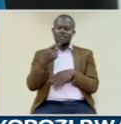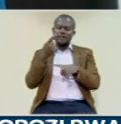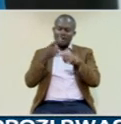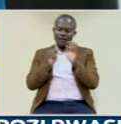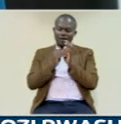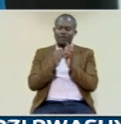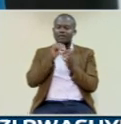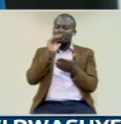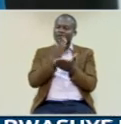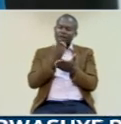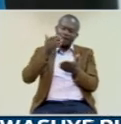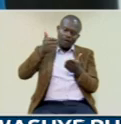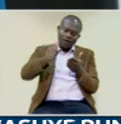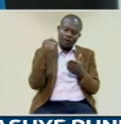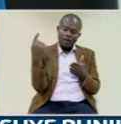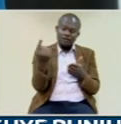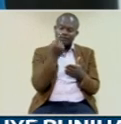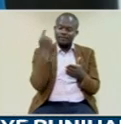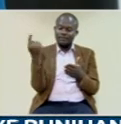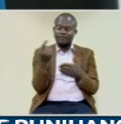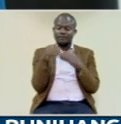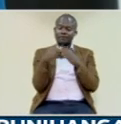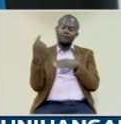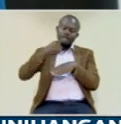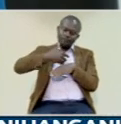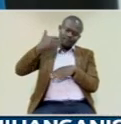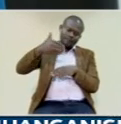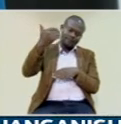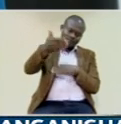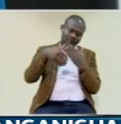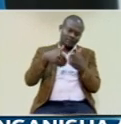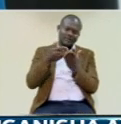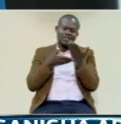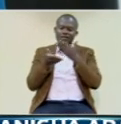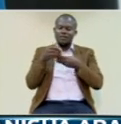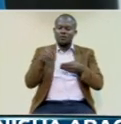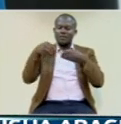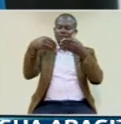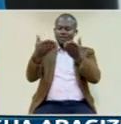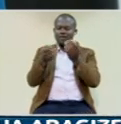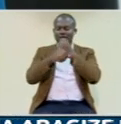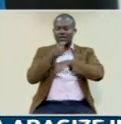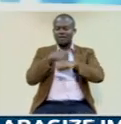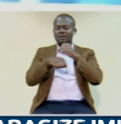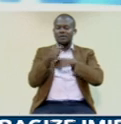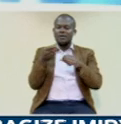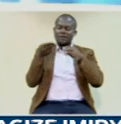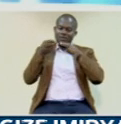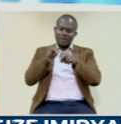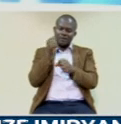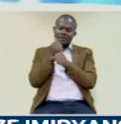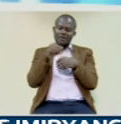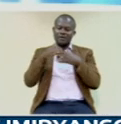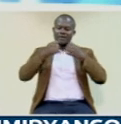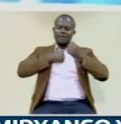Ariko ntibyagarukiye aho ngaho, umunsi ku munsi twagendaga tubagezaho ibikorwa biri kugenda bikorwa